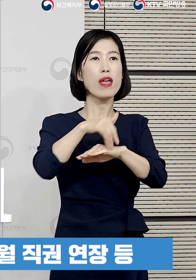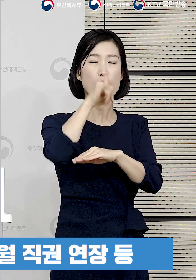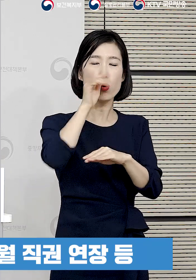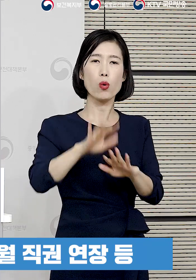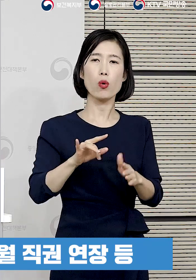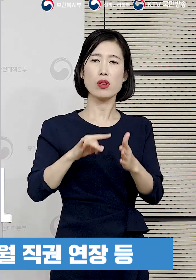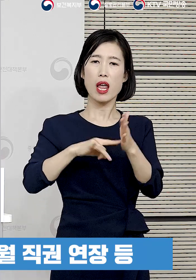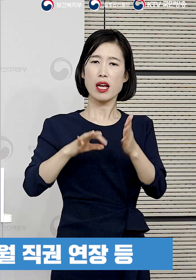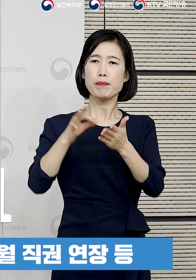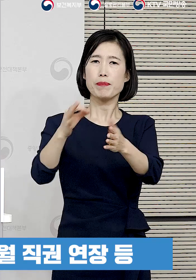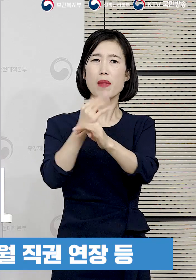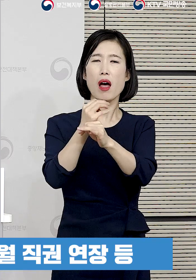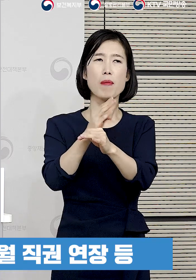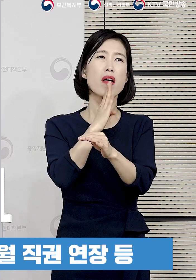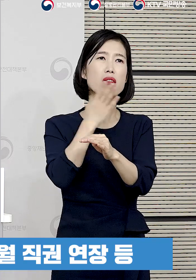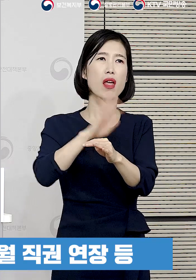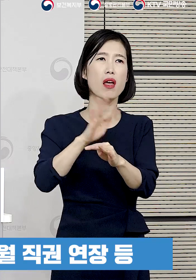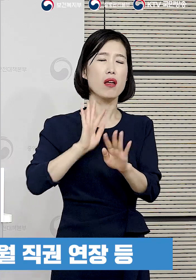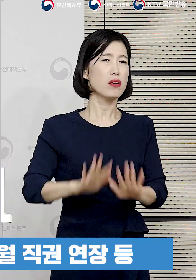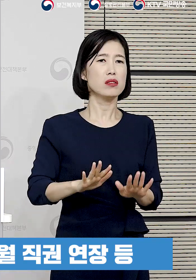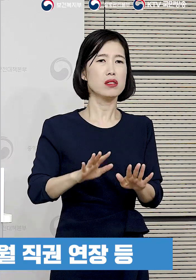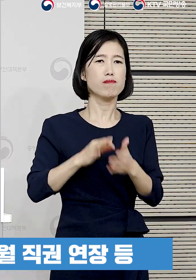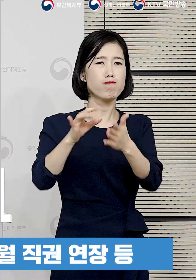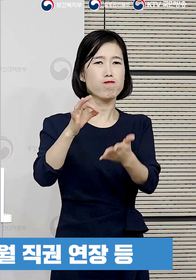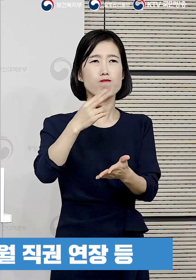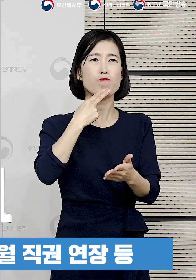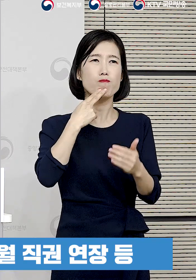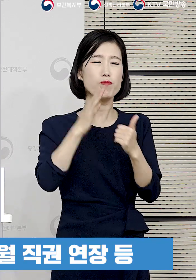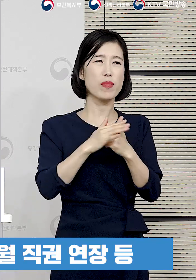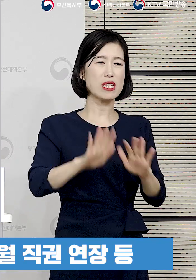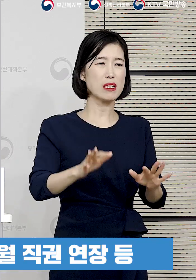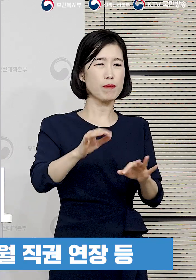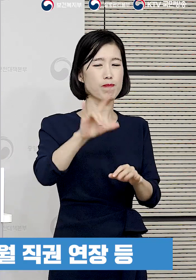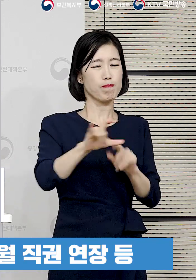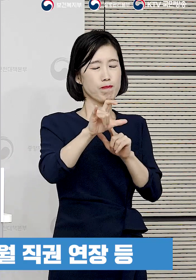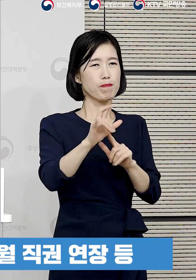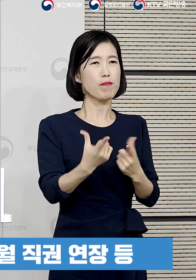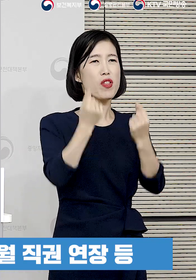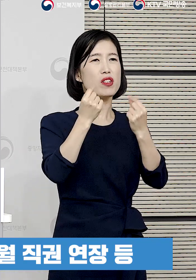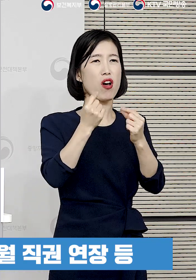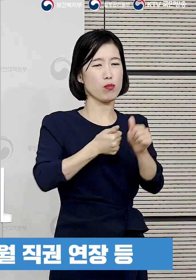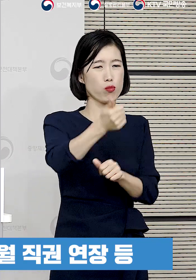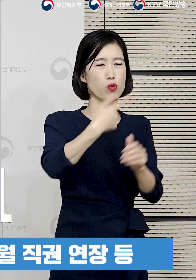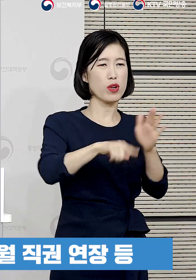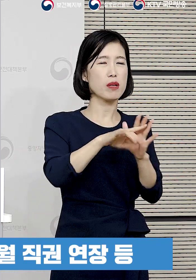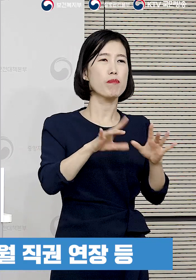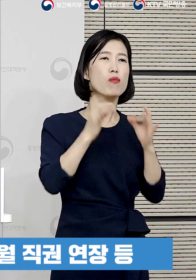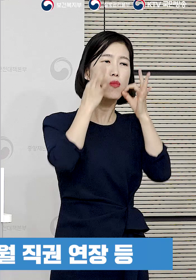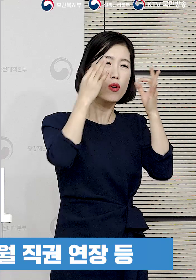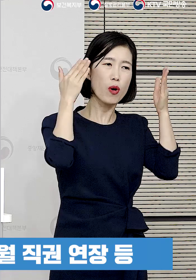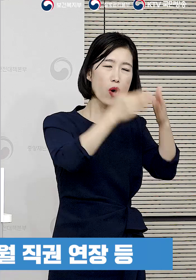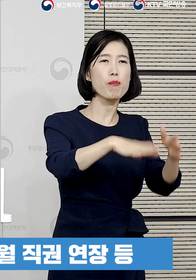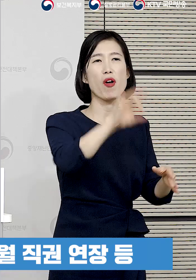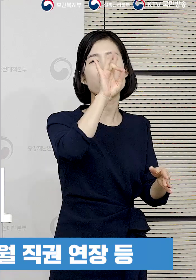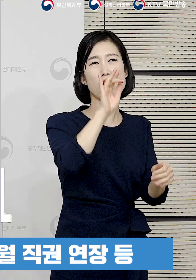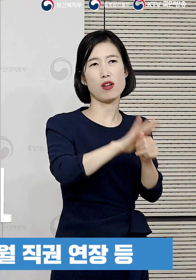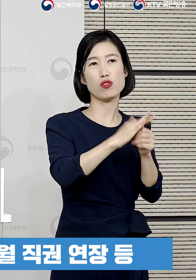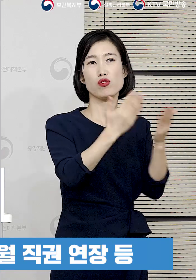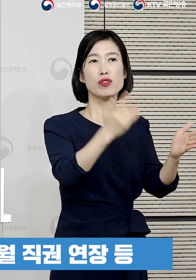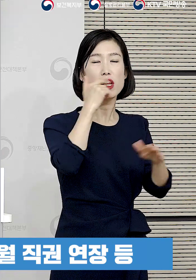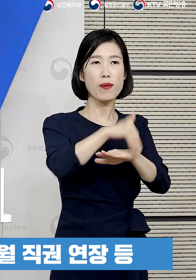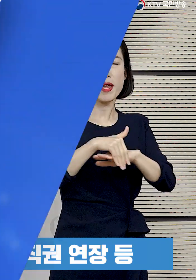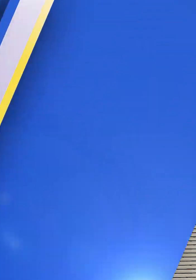방안도 적극 검토할 예정이고 납세자가 본연의 경제활동에 전념하여 위기를 조속히 극복할 수 있도록